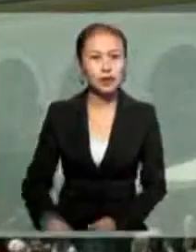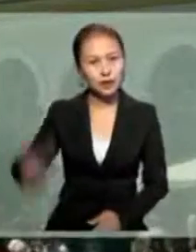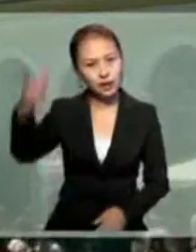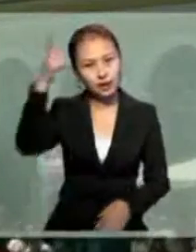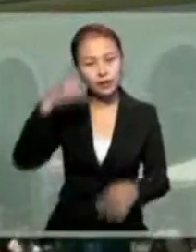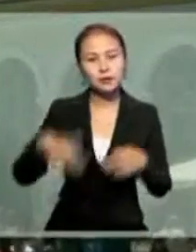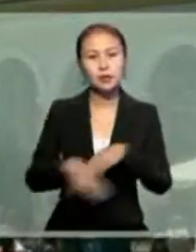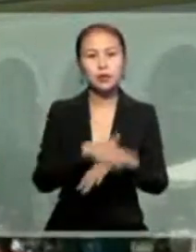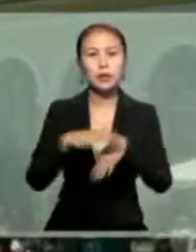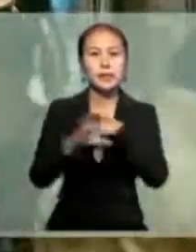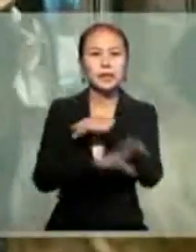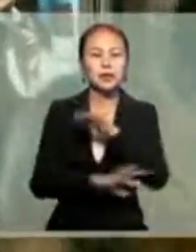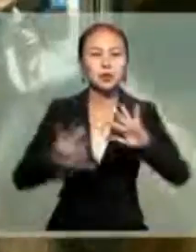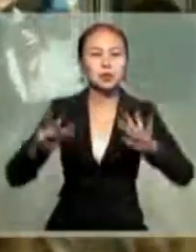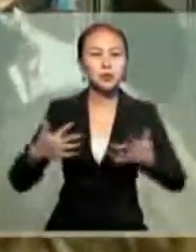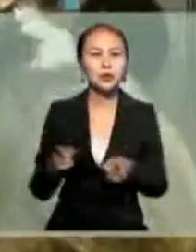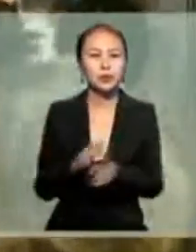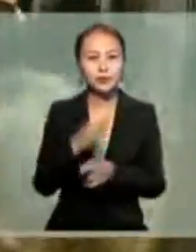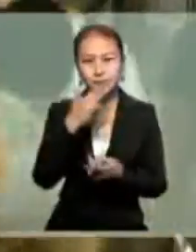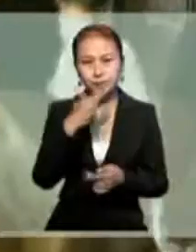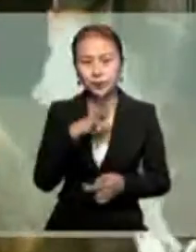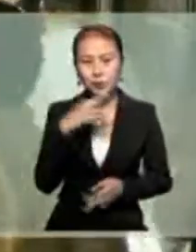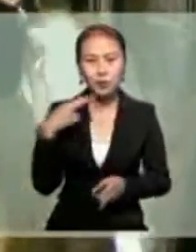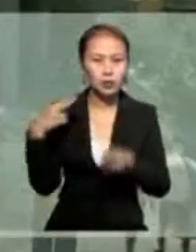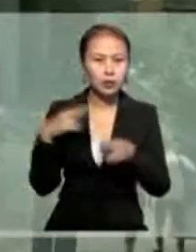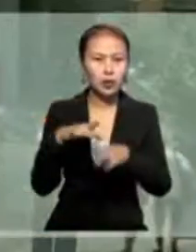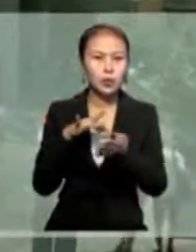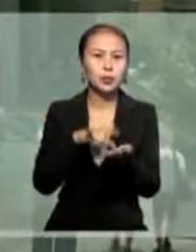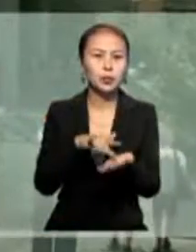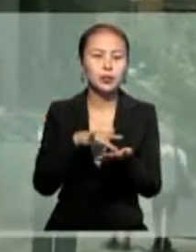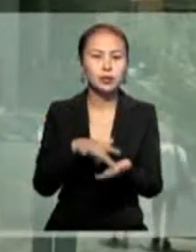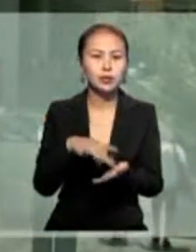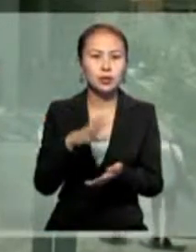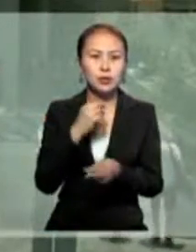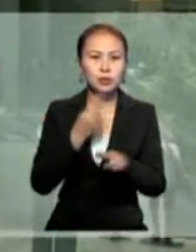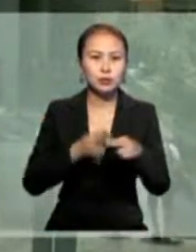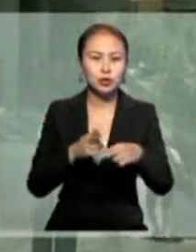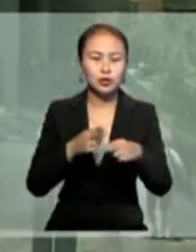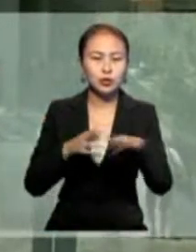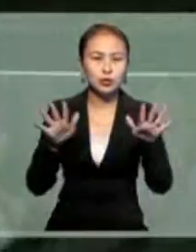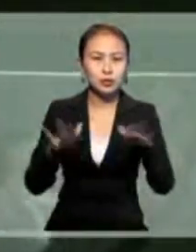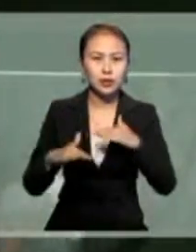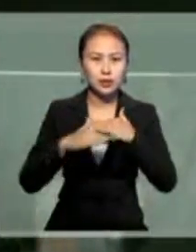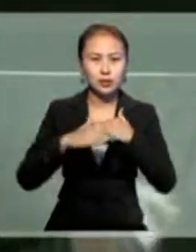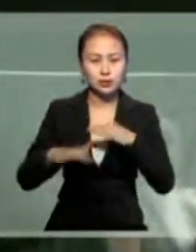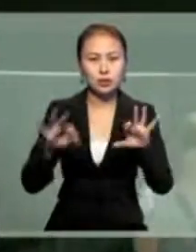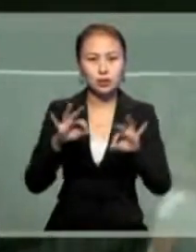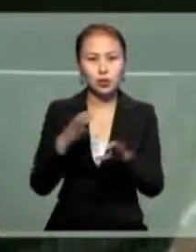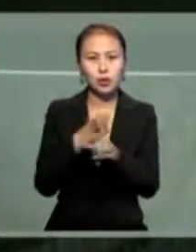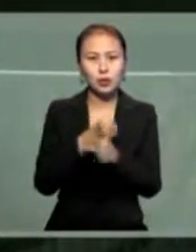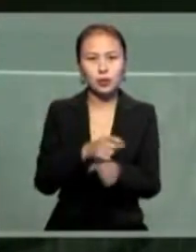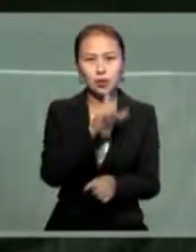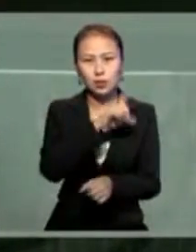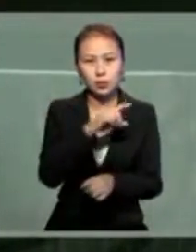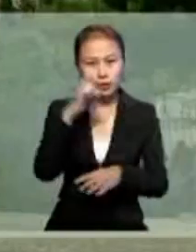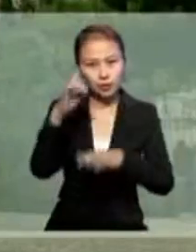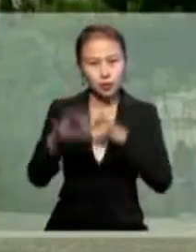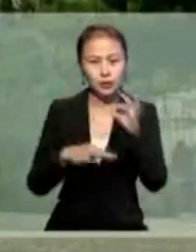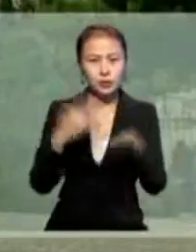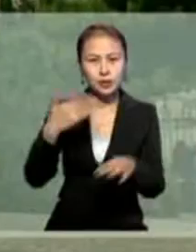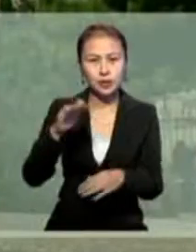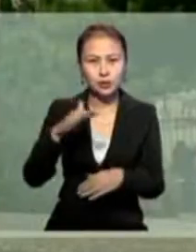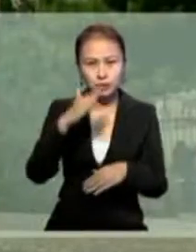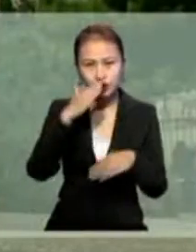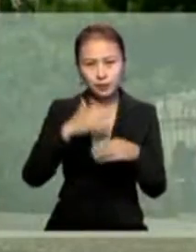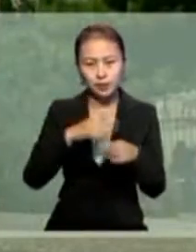Грекия еліндегі соңғы жағдайлар шетелден келетін демалушылардың санына әсер етуде. Жергілікті билік өкілдерінің айтуынша, Грекия тәулігіне 50 мыңға жуық